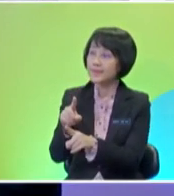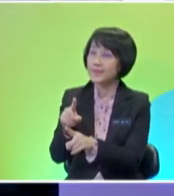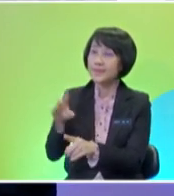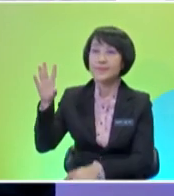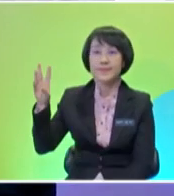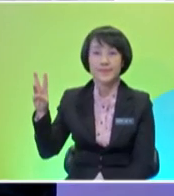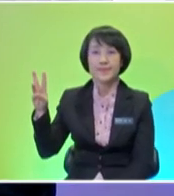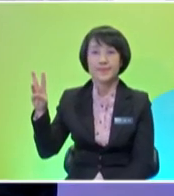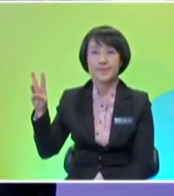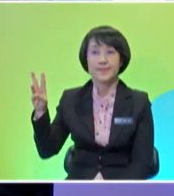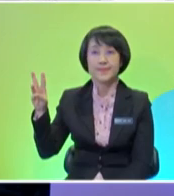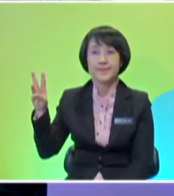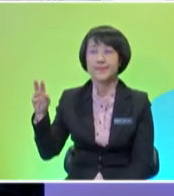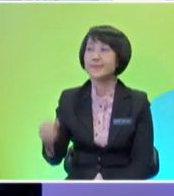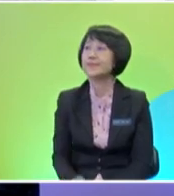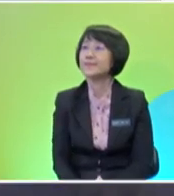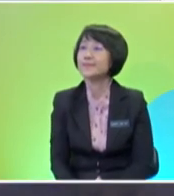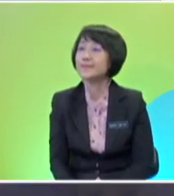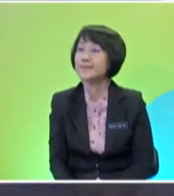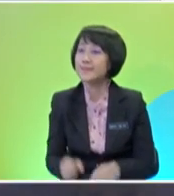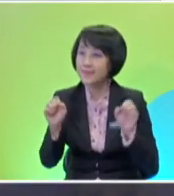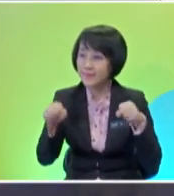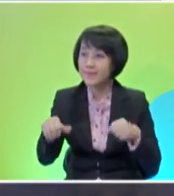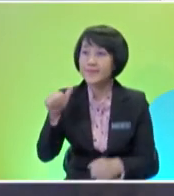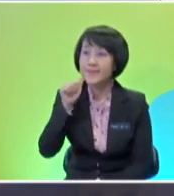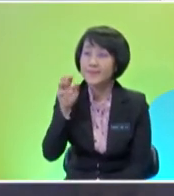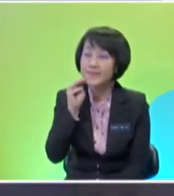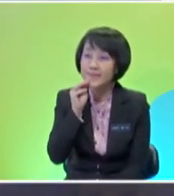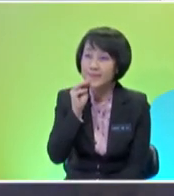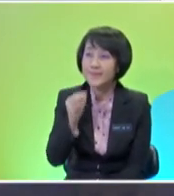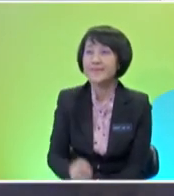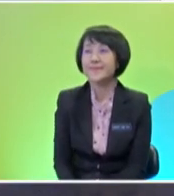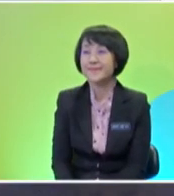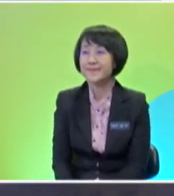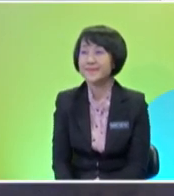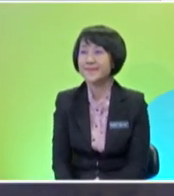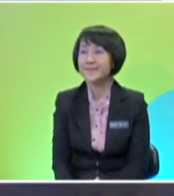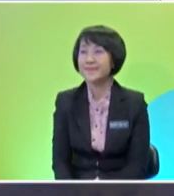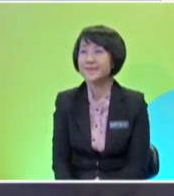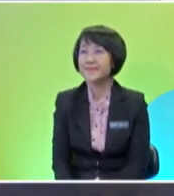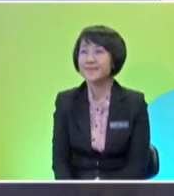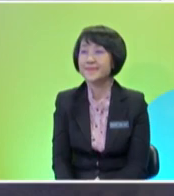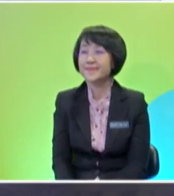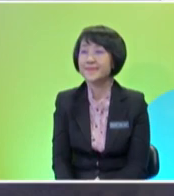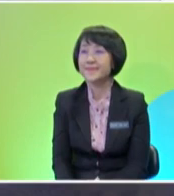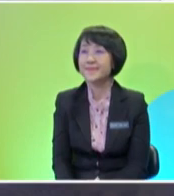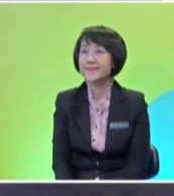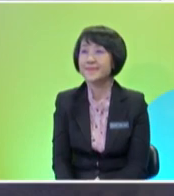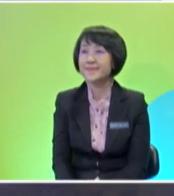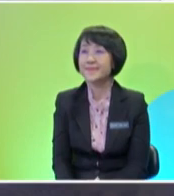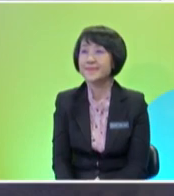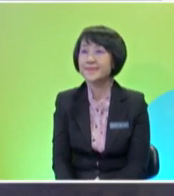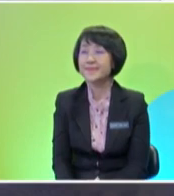6 jadi boleh adik Amira ada jawabannya Oke mungkin kita beli simak